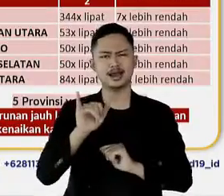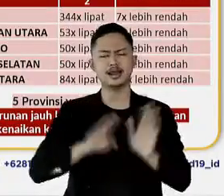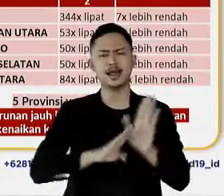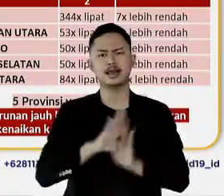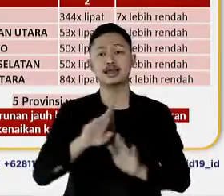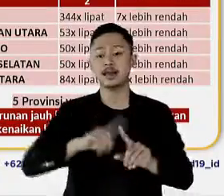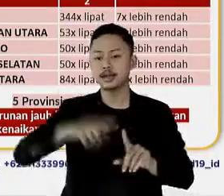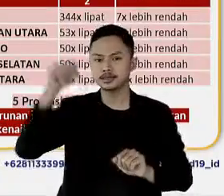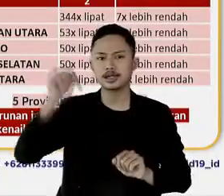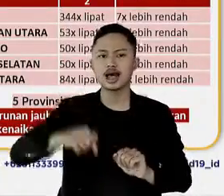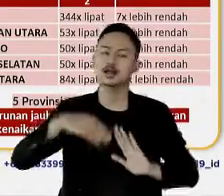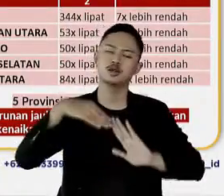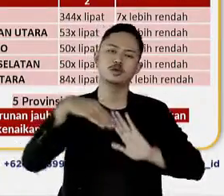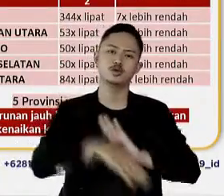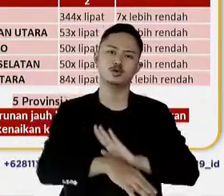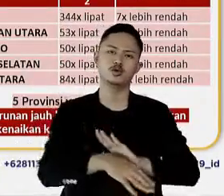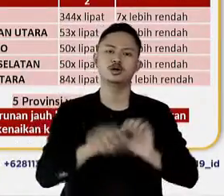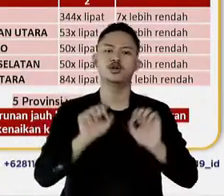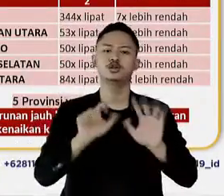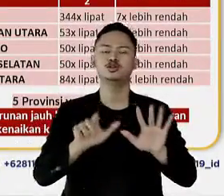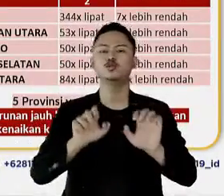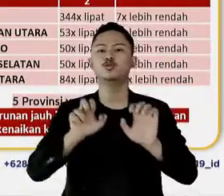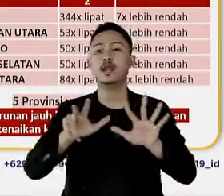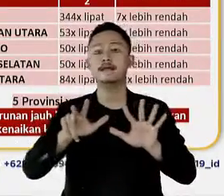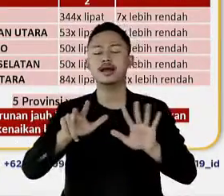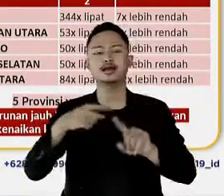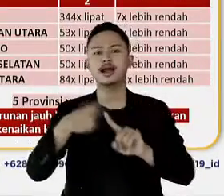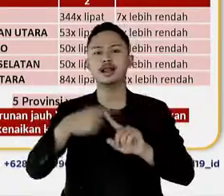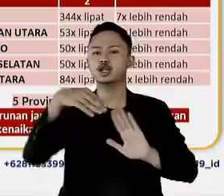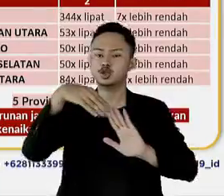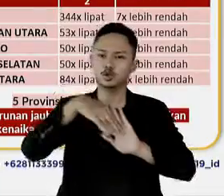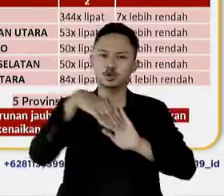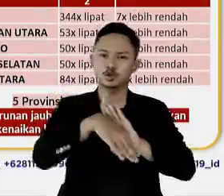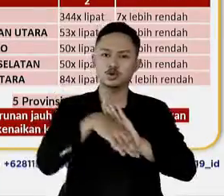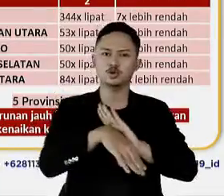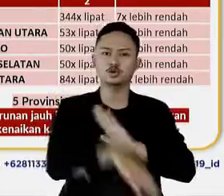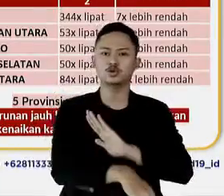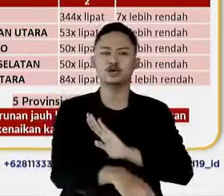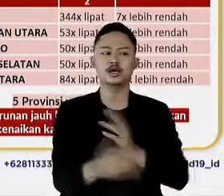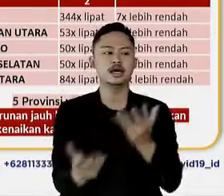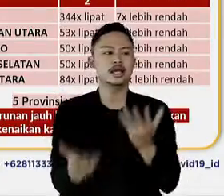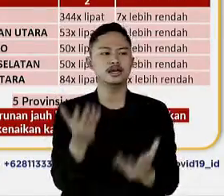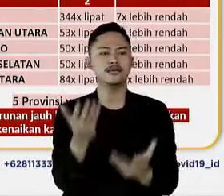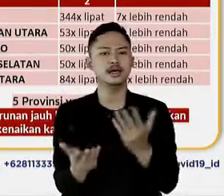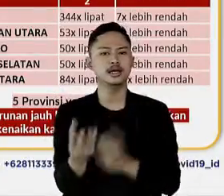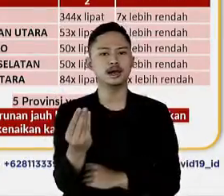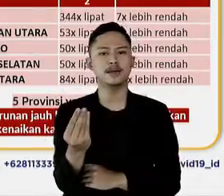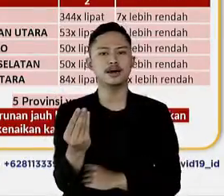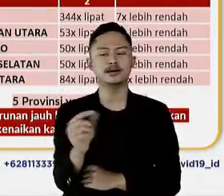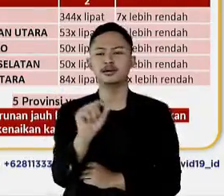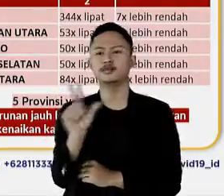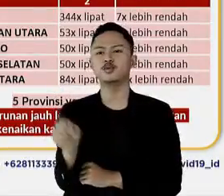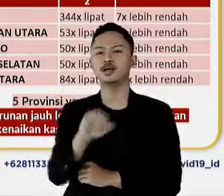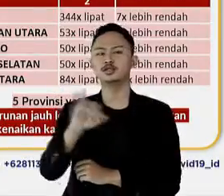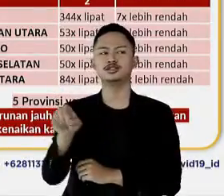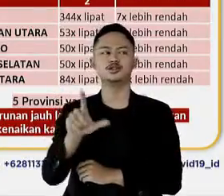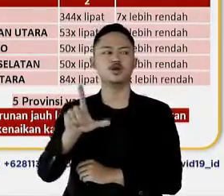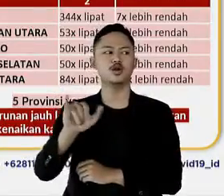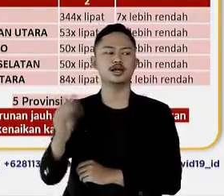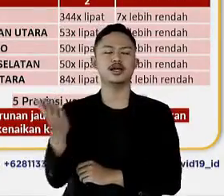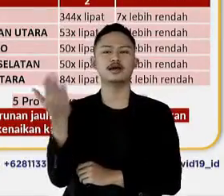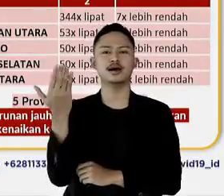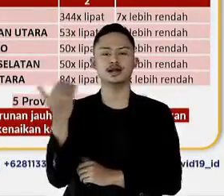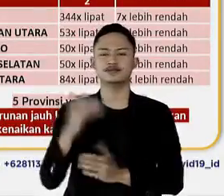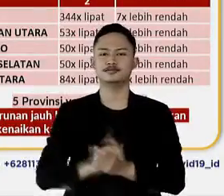kasusnya telah menurun 78 kali lebih rendah dibandingkan pada bulan Juli lalu Hai